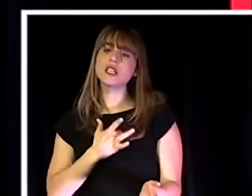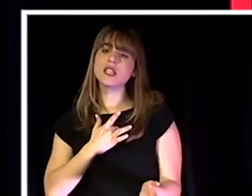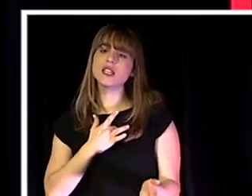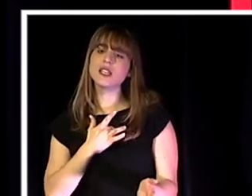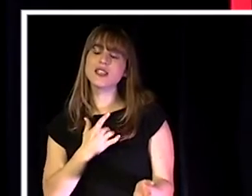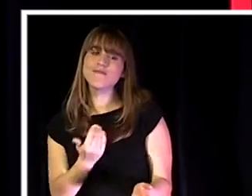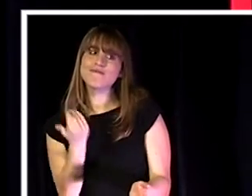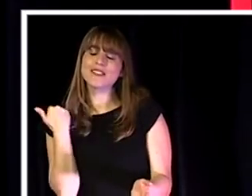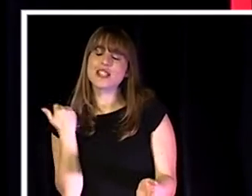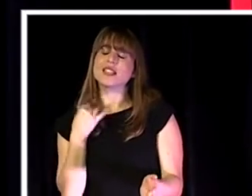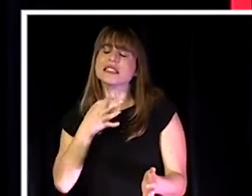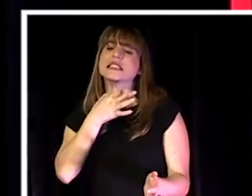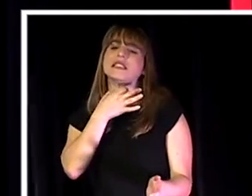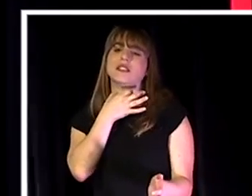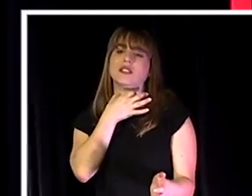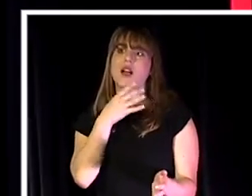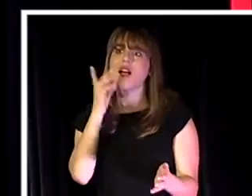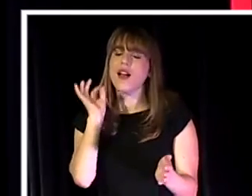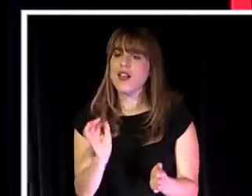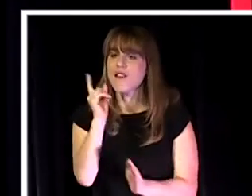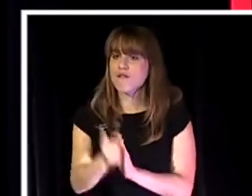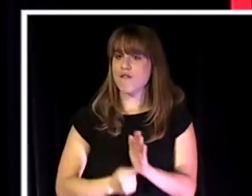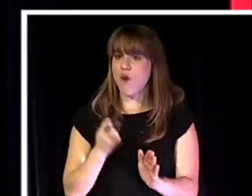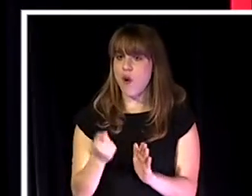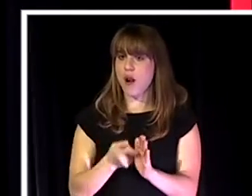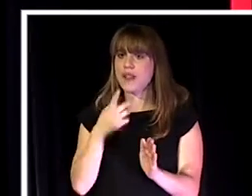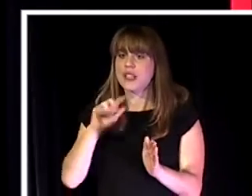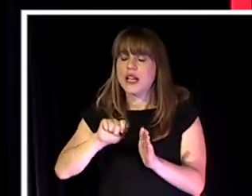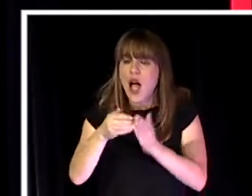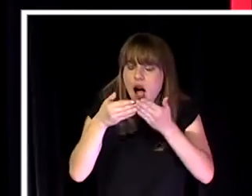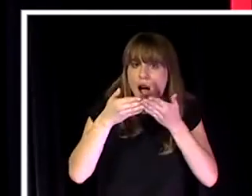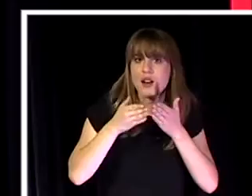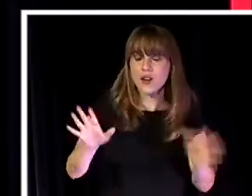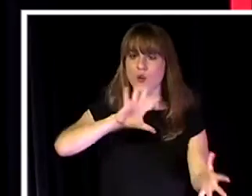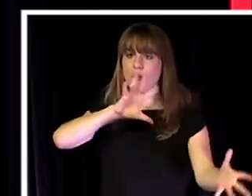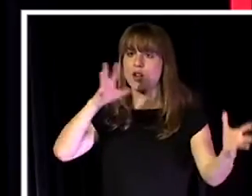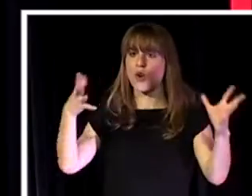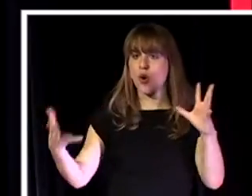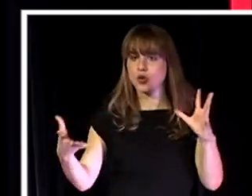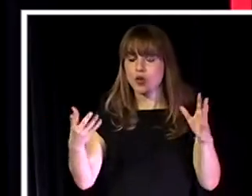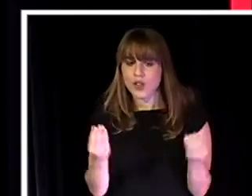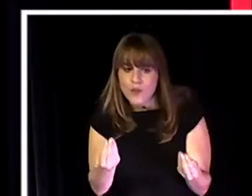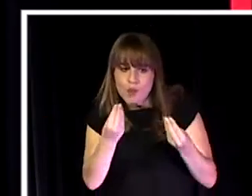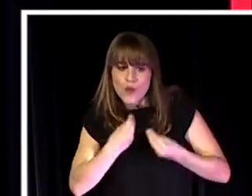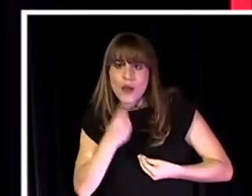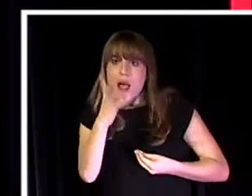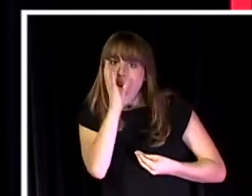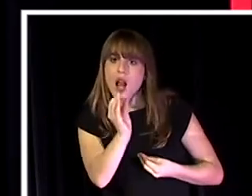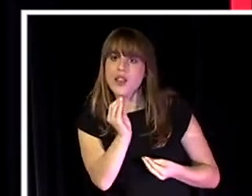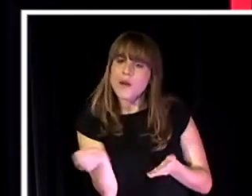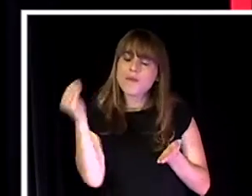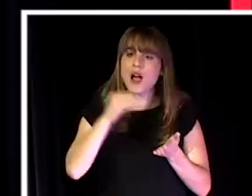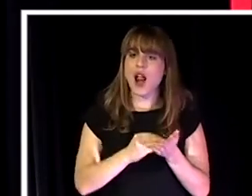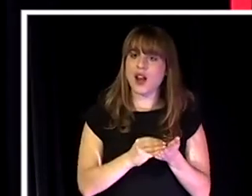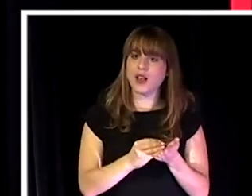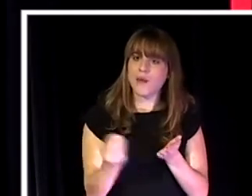φορά ξεκλειδώνουμε, μπαίνουμε μέσα στον κόσμο του παραμυθιού και παίρνουμε έναν ακόμα θησαυρό, μια ακόμη αλήθεια, όσο